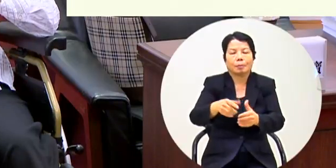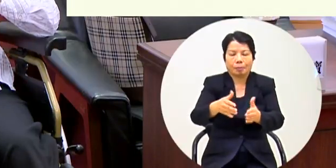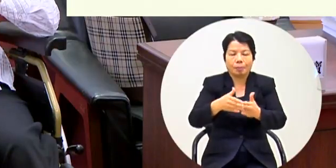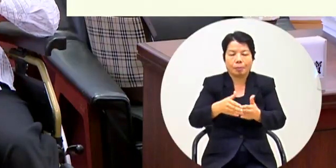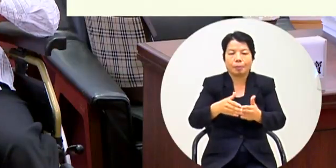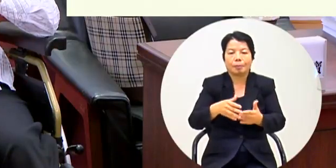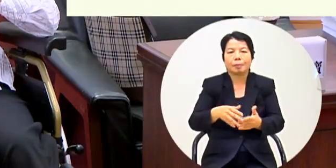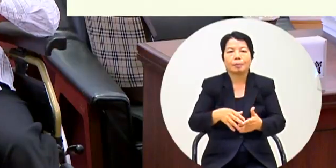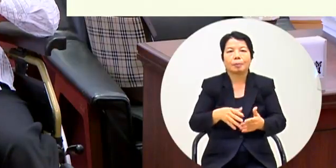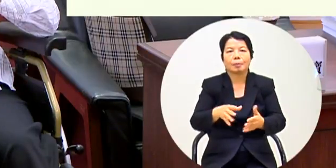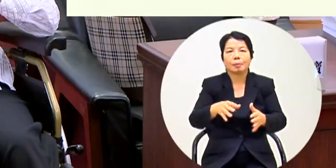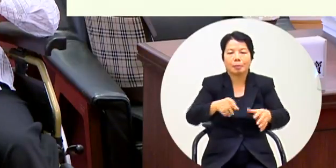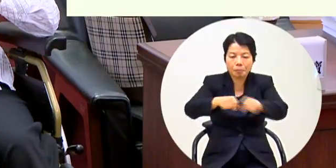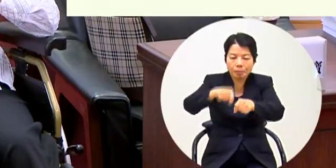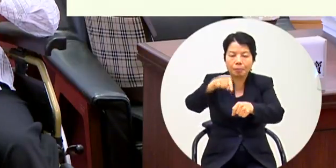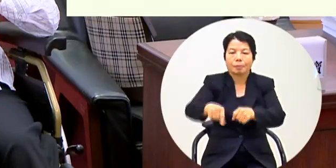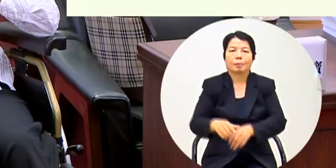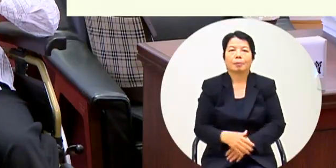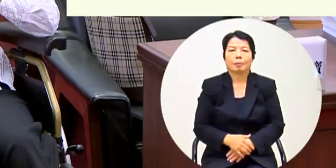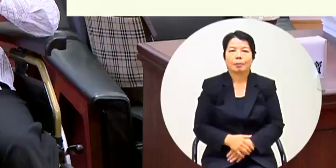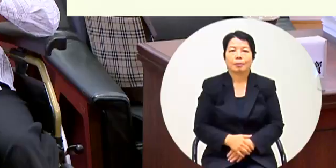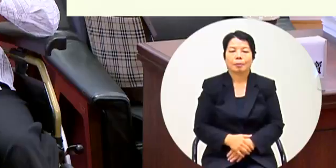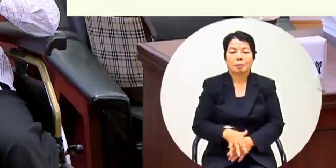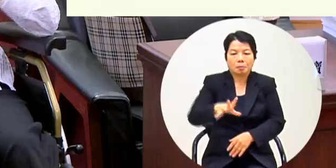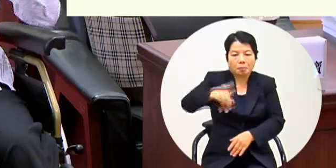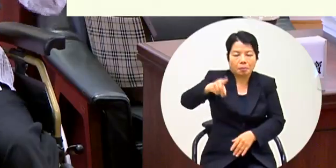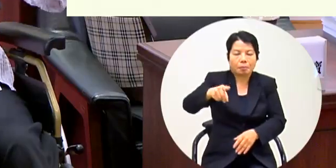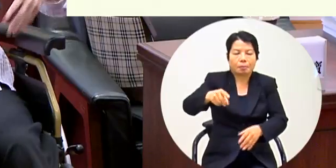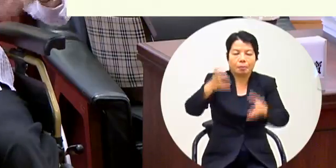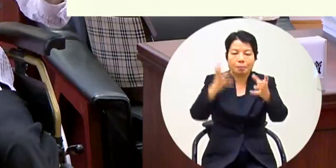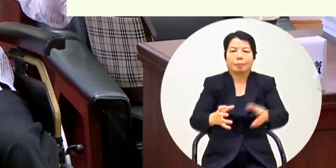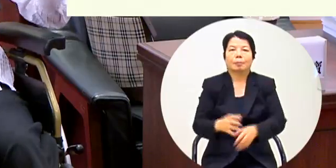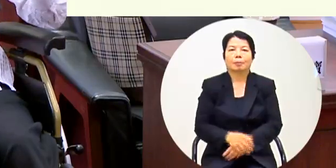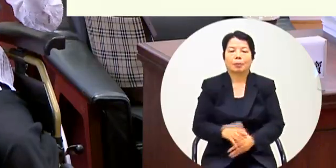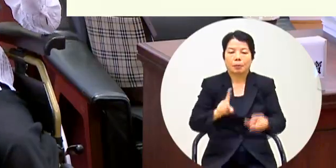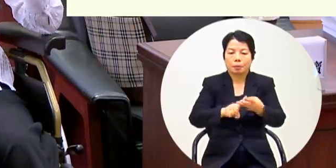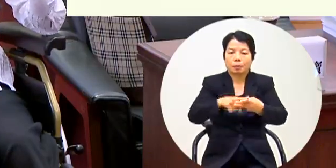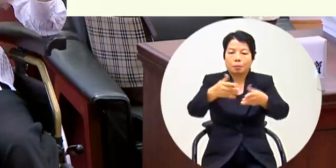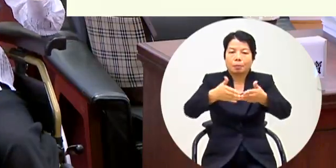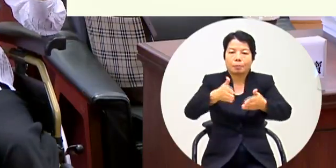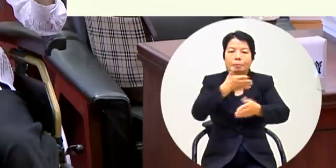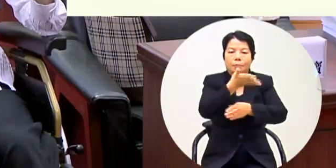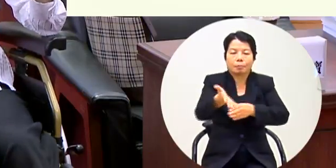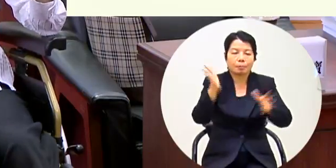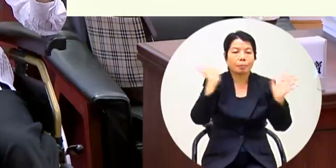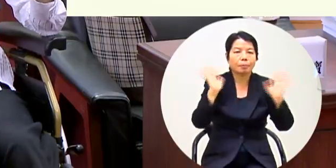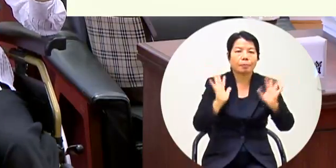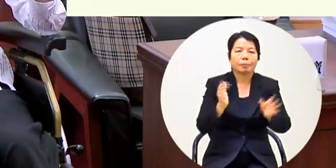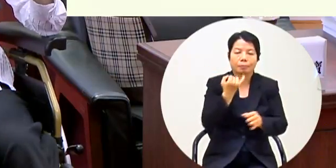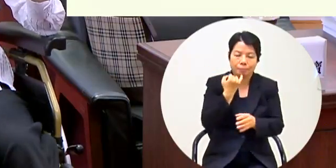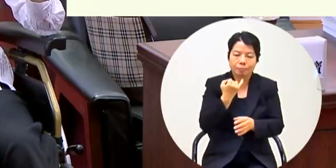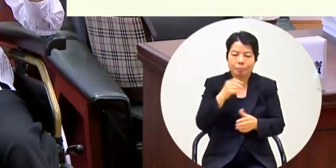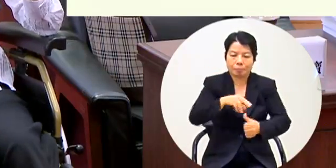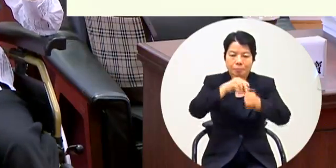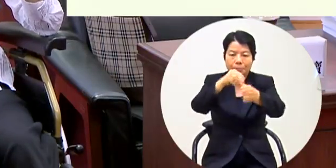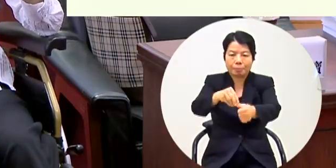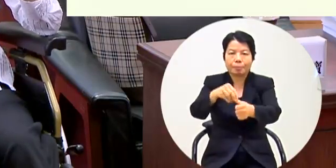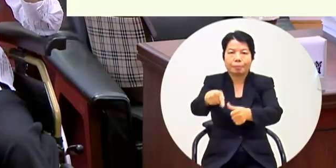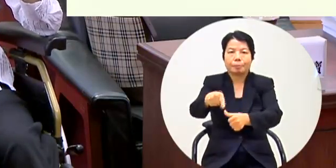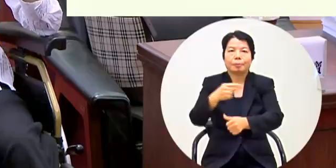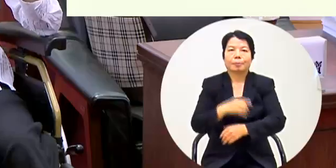例是一个，就是说它是主要是让孩子可以在这里有一些被照顾